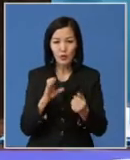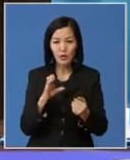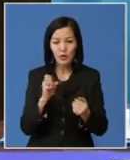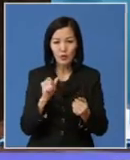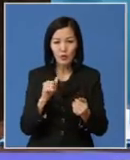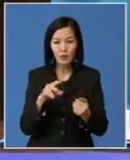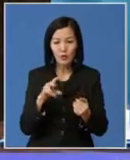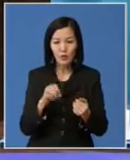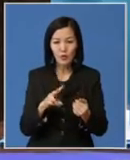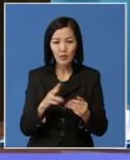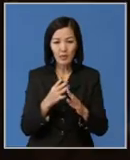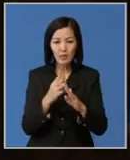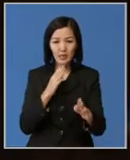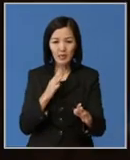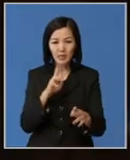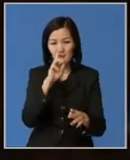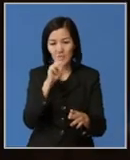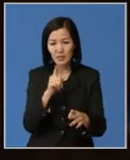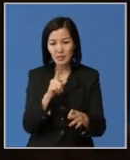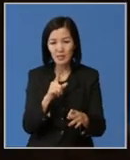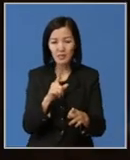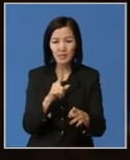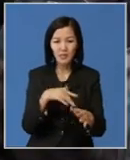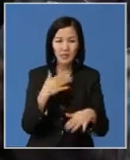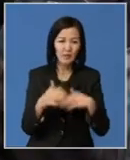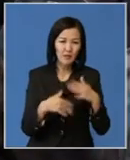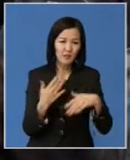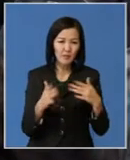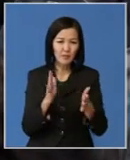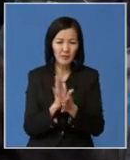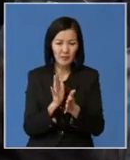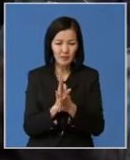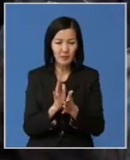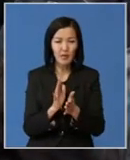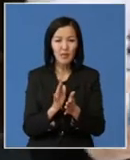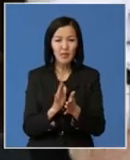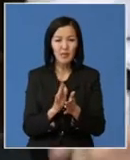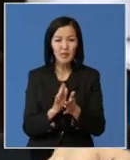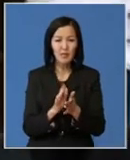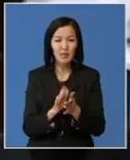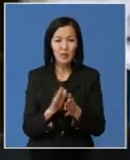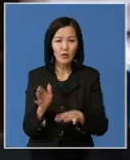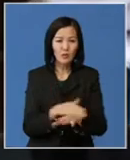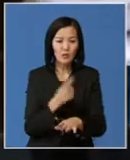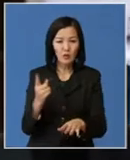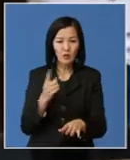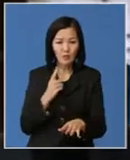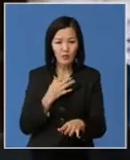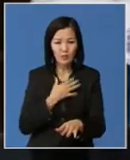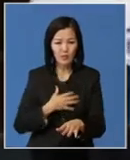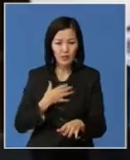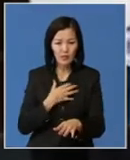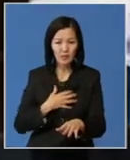екеуде кезектегі ретсіздікке ренішті. Әрі Айнагүл тым ұзақ тосқанына қапалы. Қызым туылғанда, мен